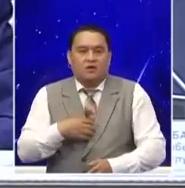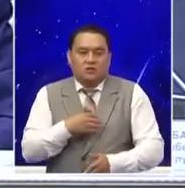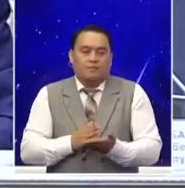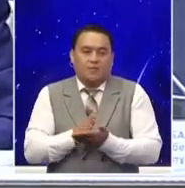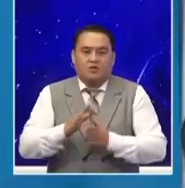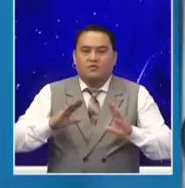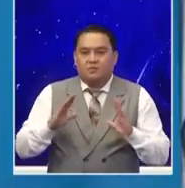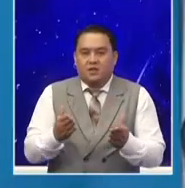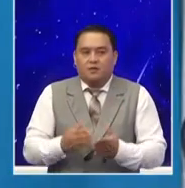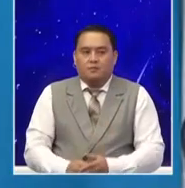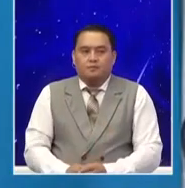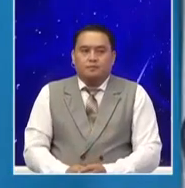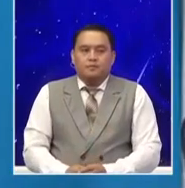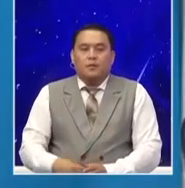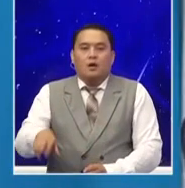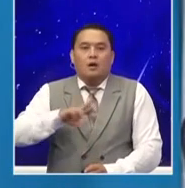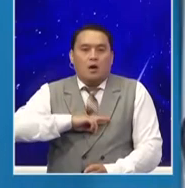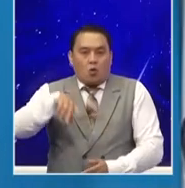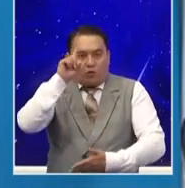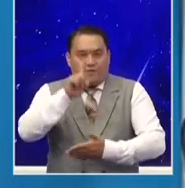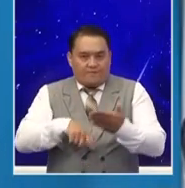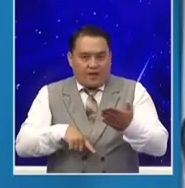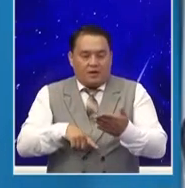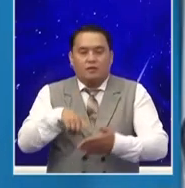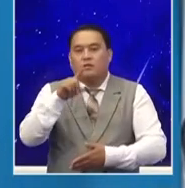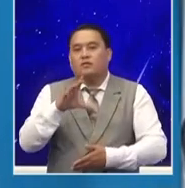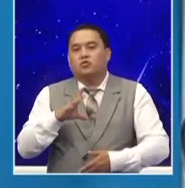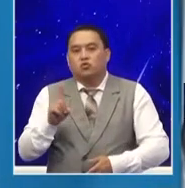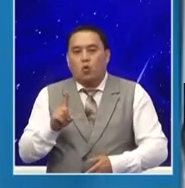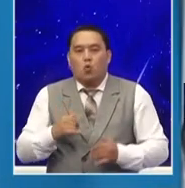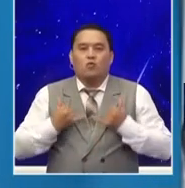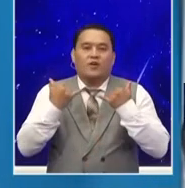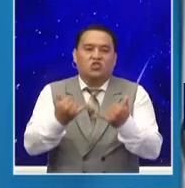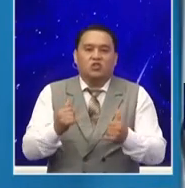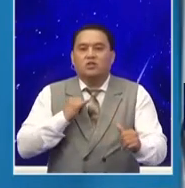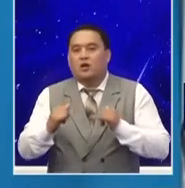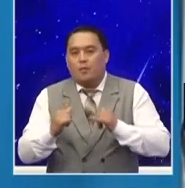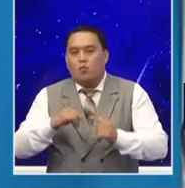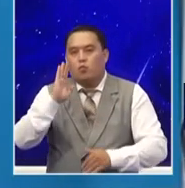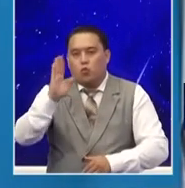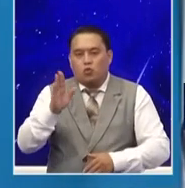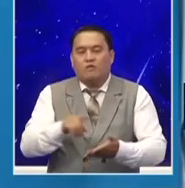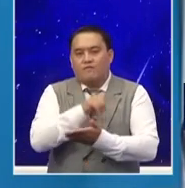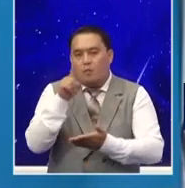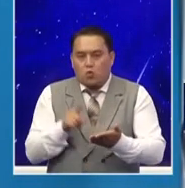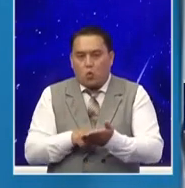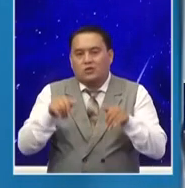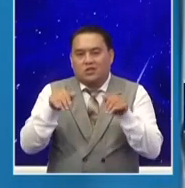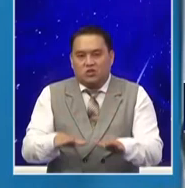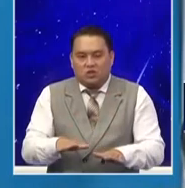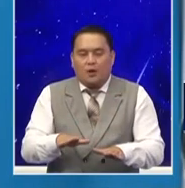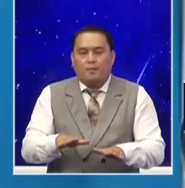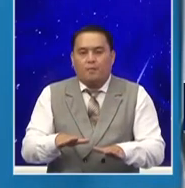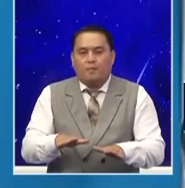политическом событии. Уверен, что в атмосфере доверия, взаимного уважения будут подняты волнующие граждан